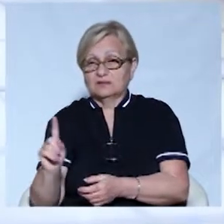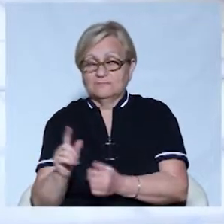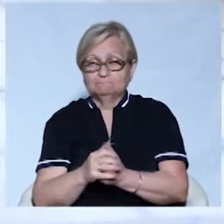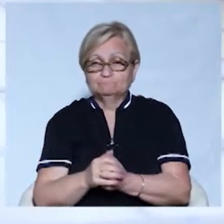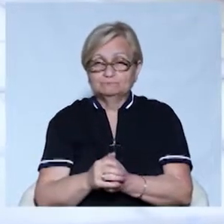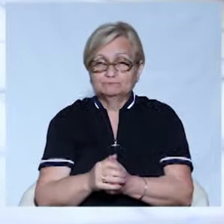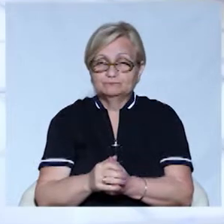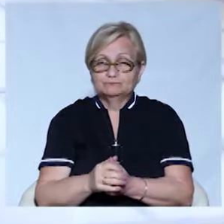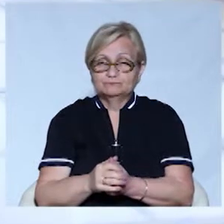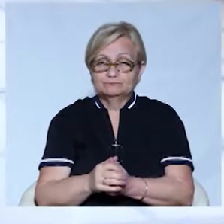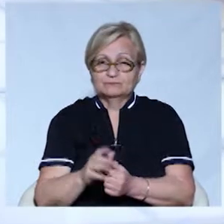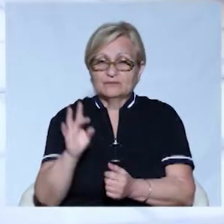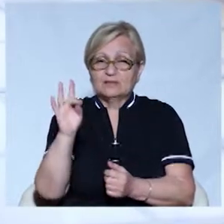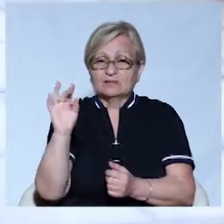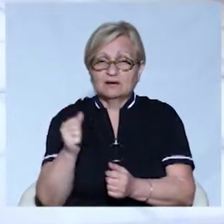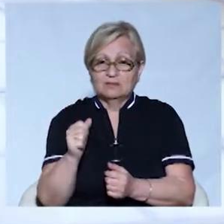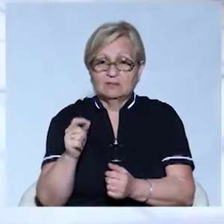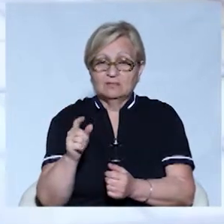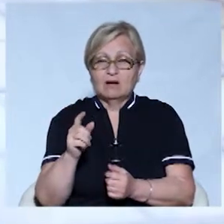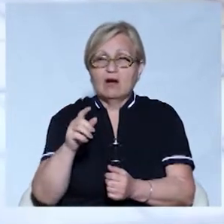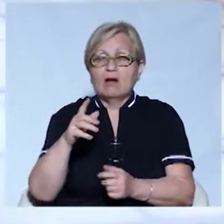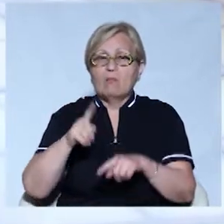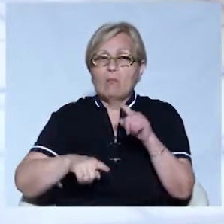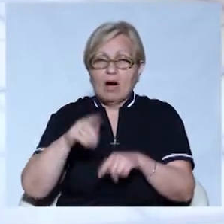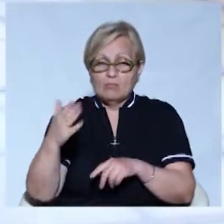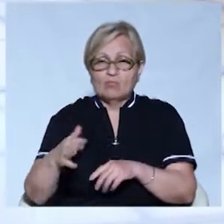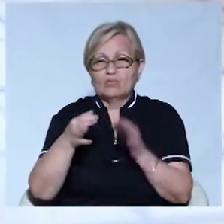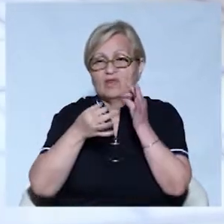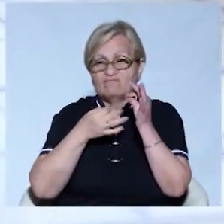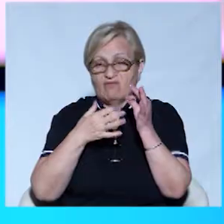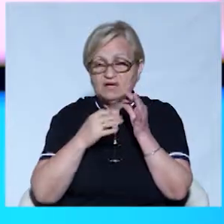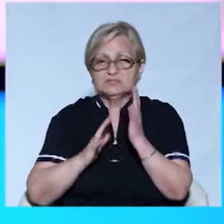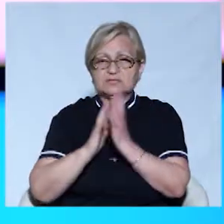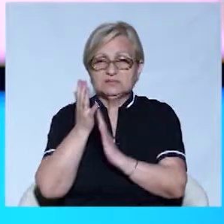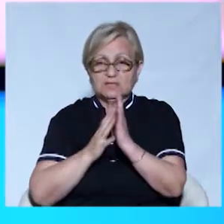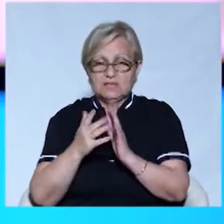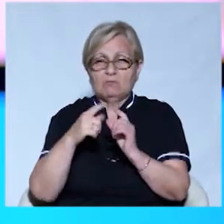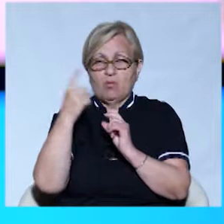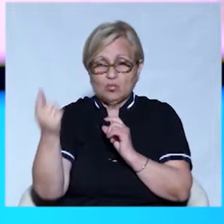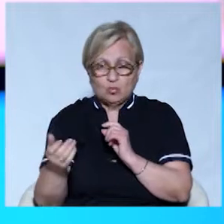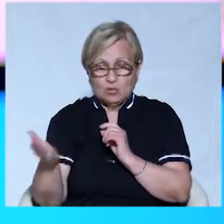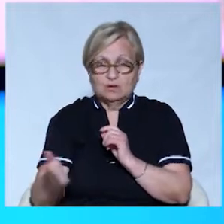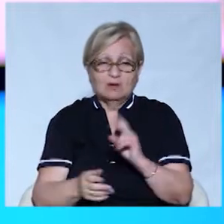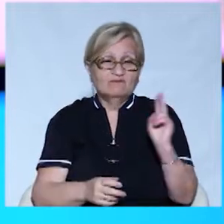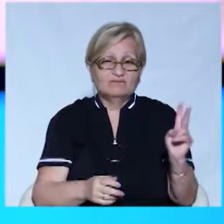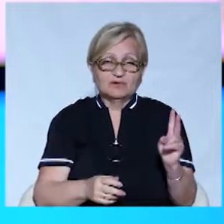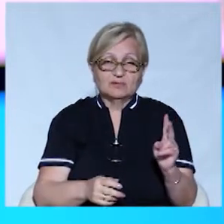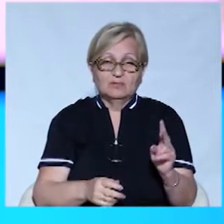სახელები? რა, მამული, ვაზი, ტყე, ფოთოლი.